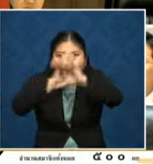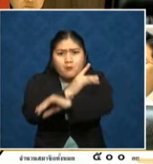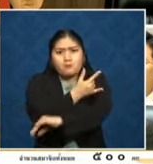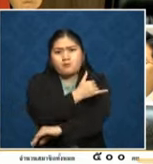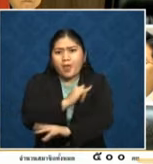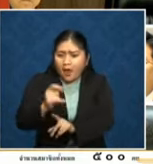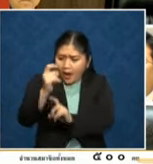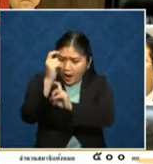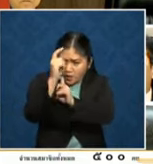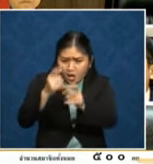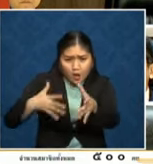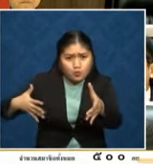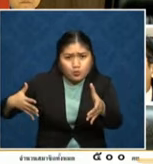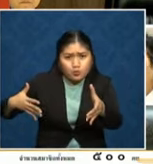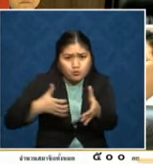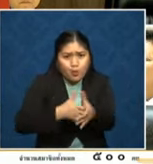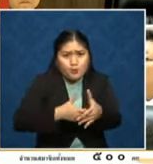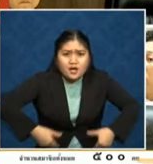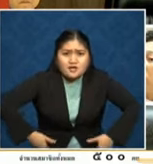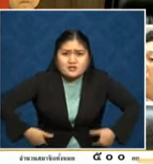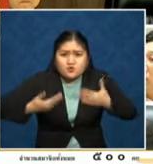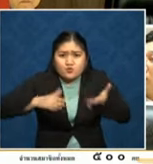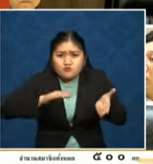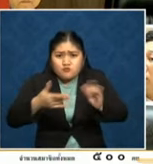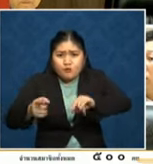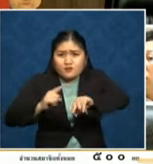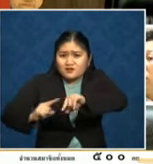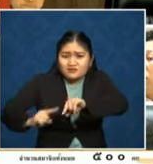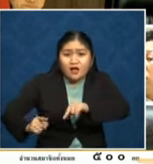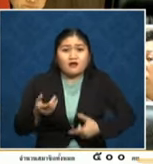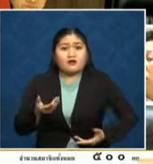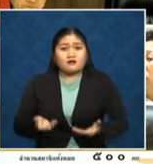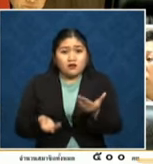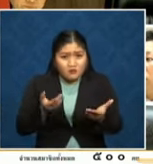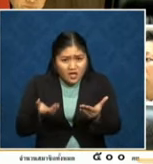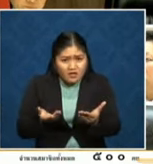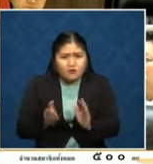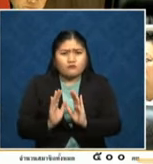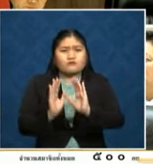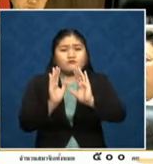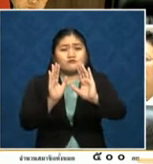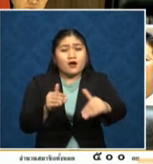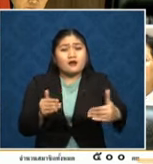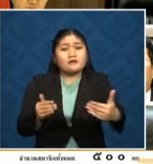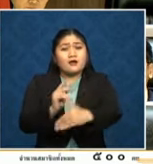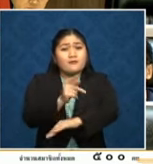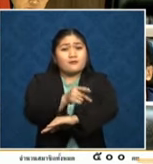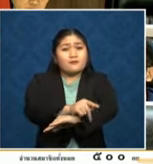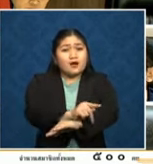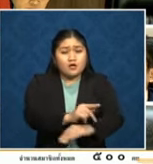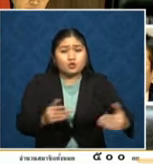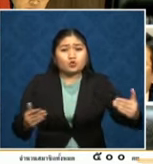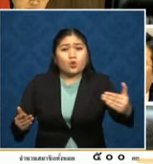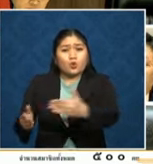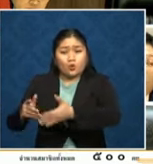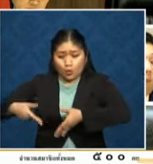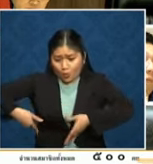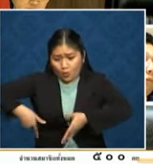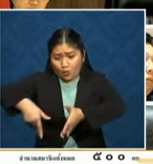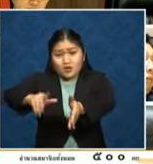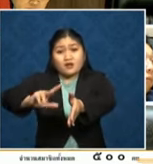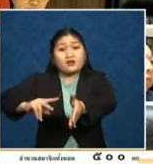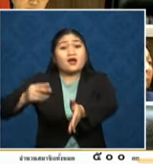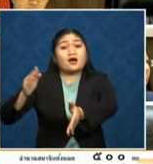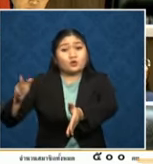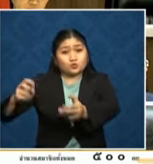ตุและเป็นอันตรายต่อชีวิตและทรัพย์สินของประชาชนจึงขอเรียนผ่านท่านประธานสภาไปยังกรมทางหลวงแขวงทางหลว